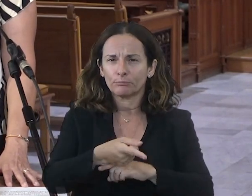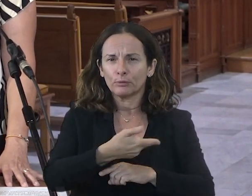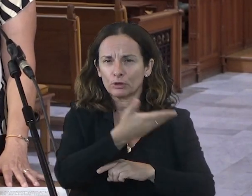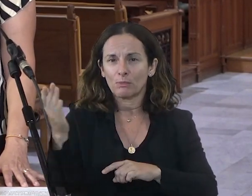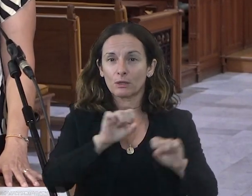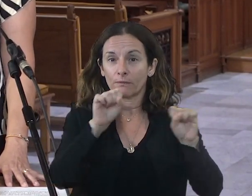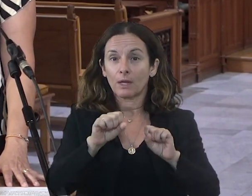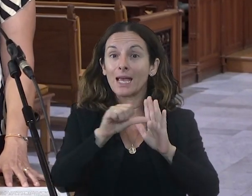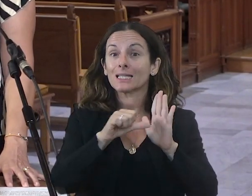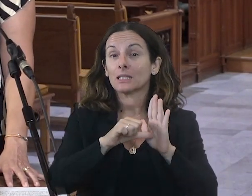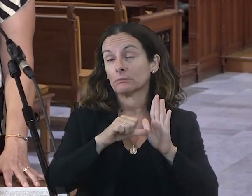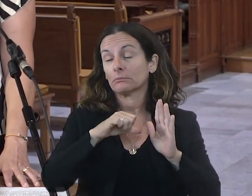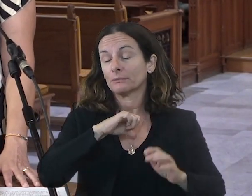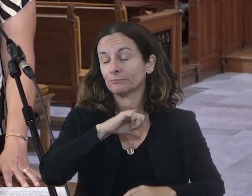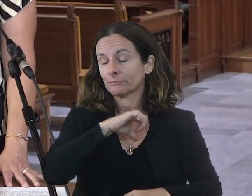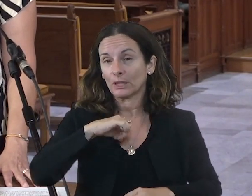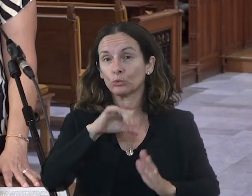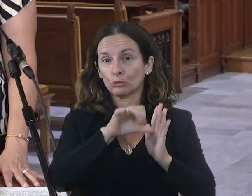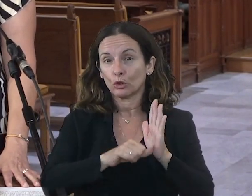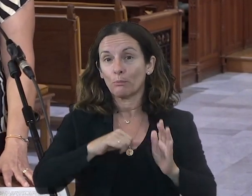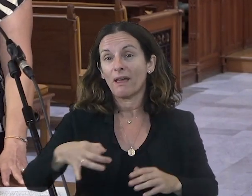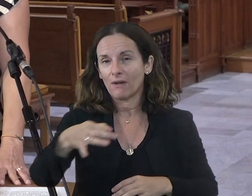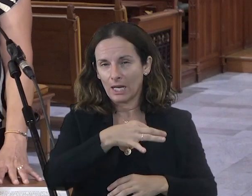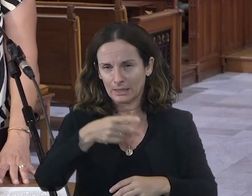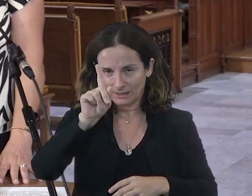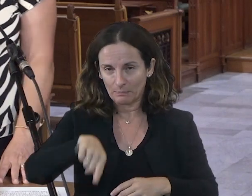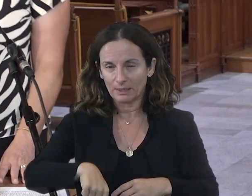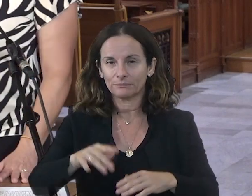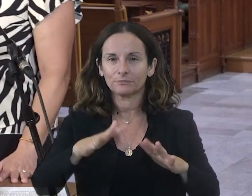fonamental de l'Estat, així com l'Estatut d'Autonomia de les Illes Balears.